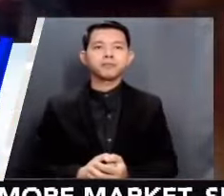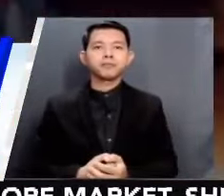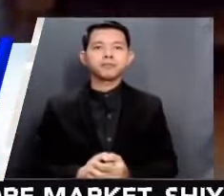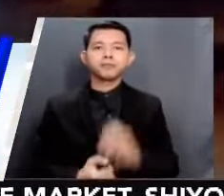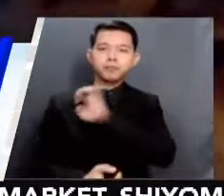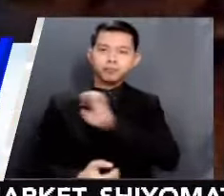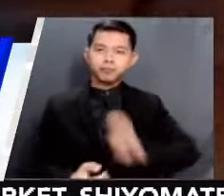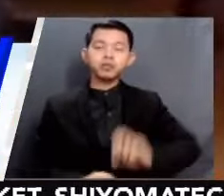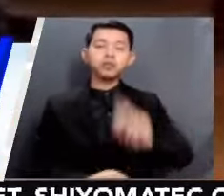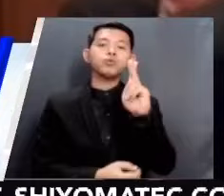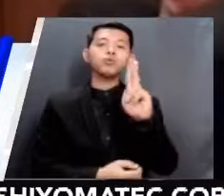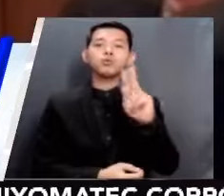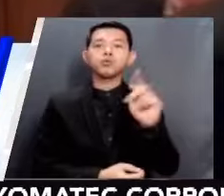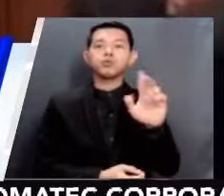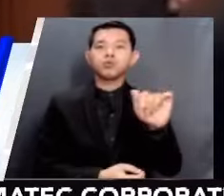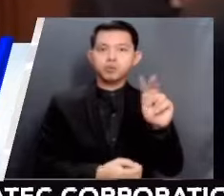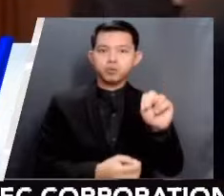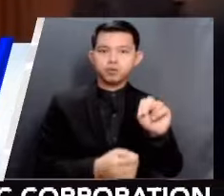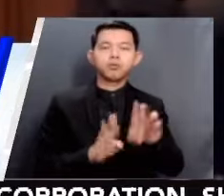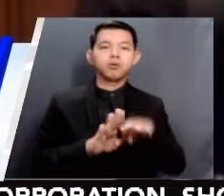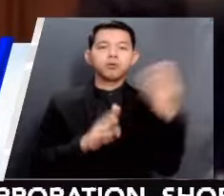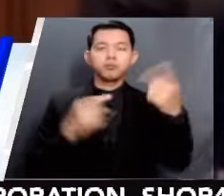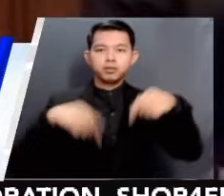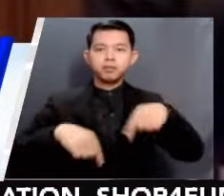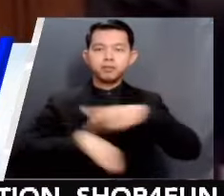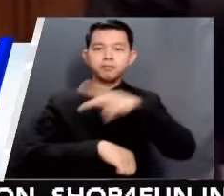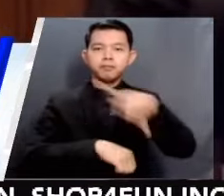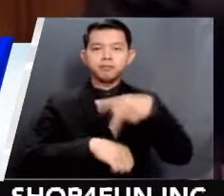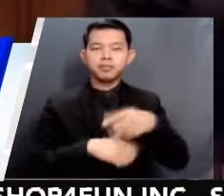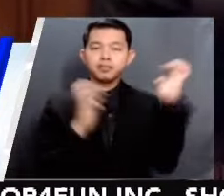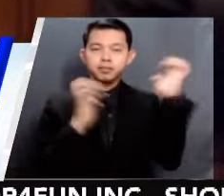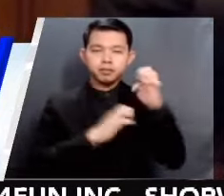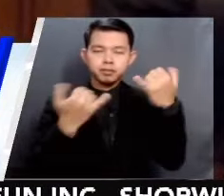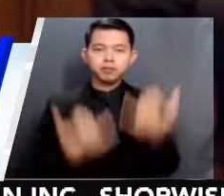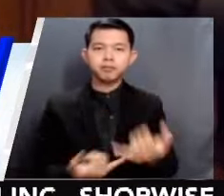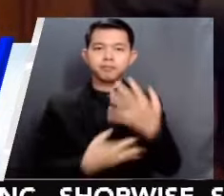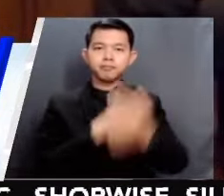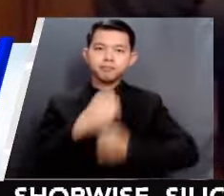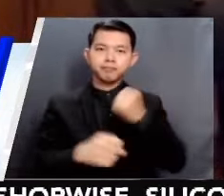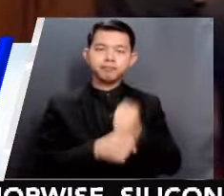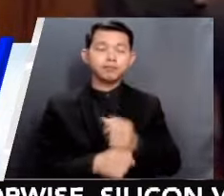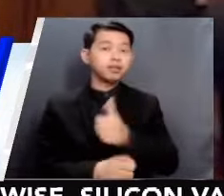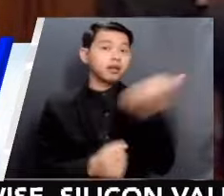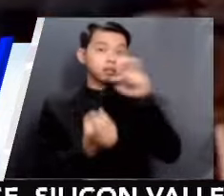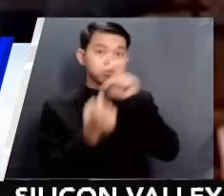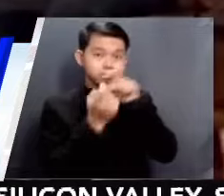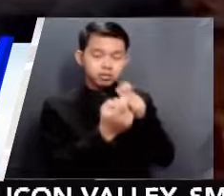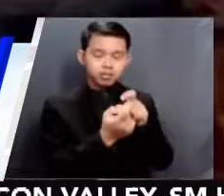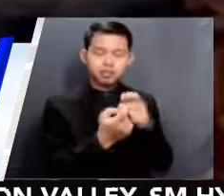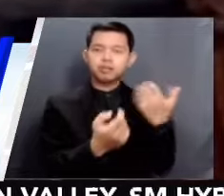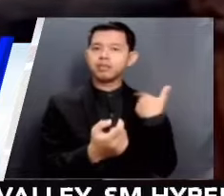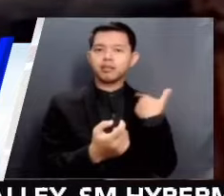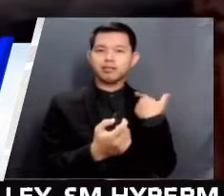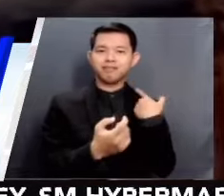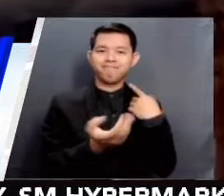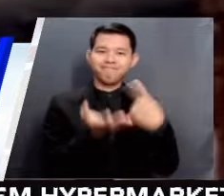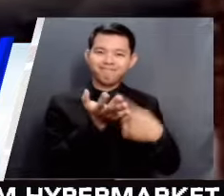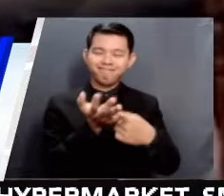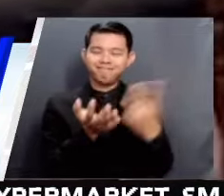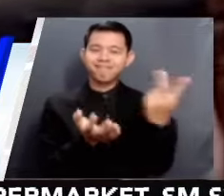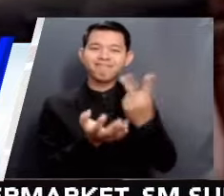sa Pilipinas. Inaasahan yan ngayong taon. Wala pang ibang detalye kaugnay sa iba pang napag-usapan ng dalawang leader.